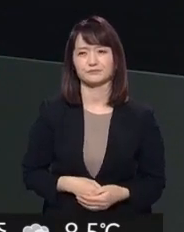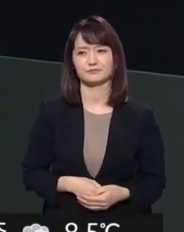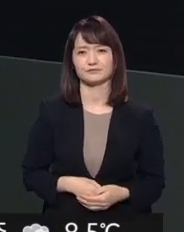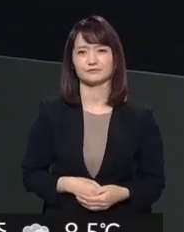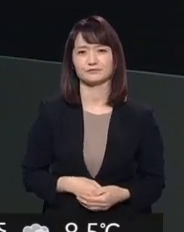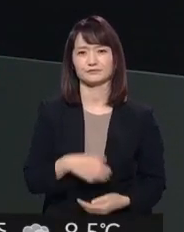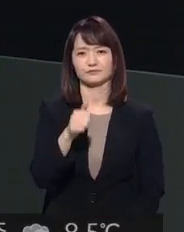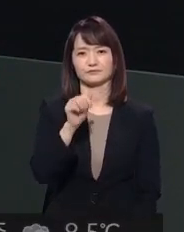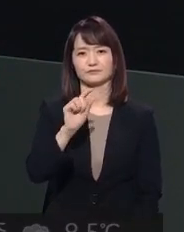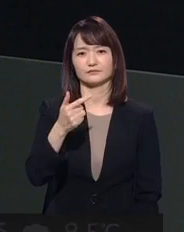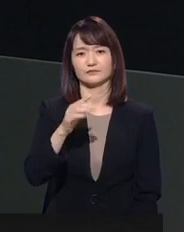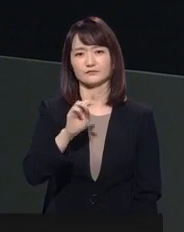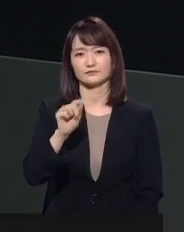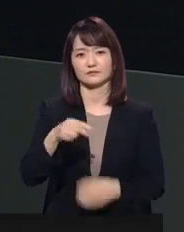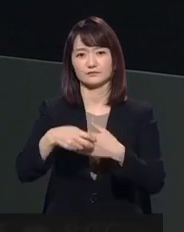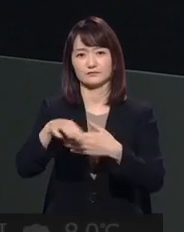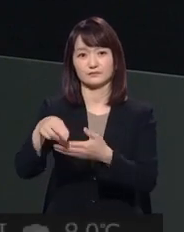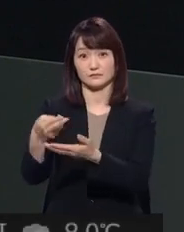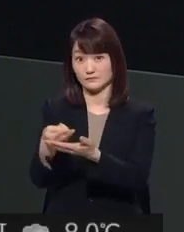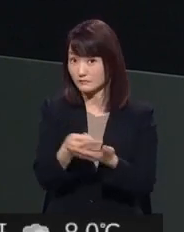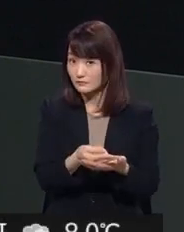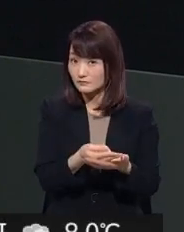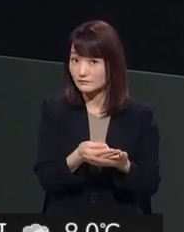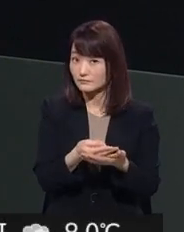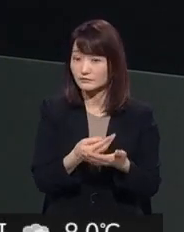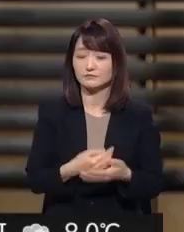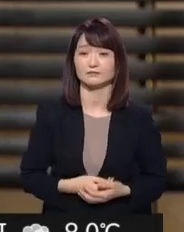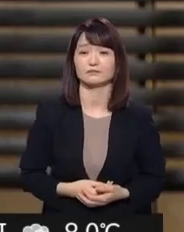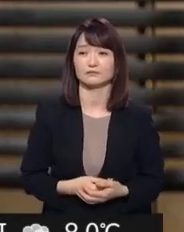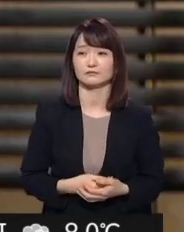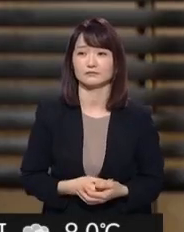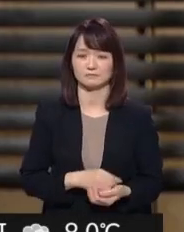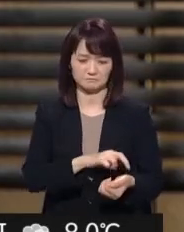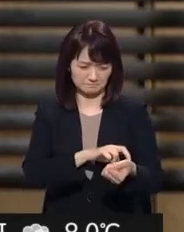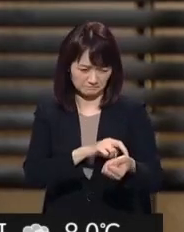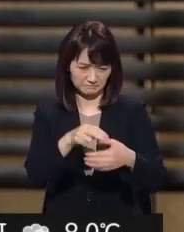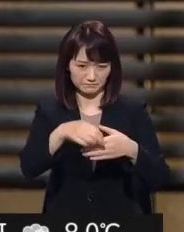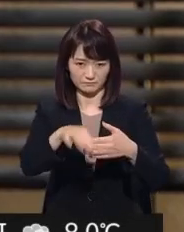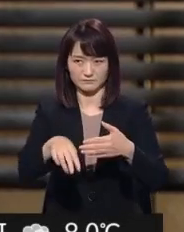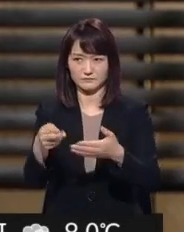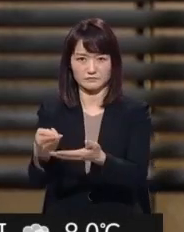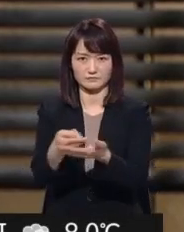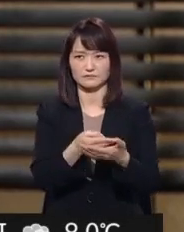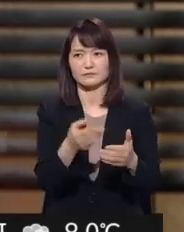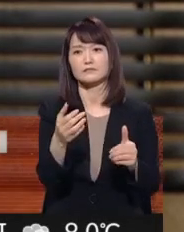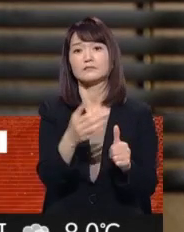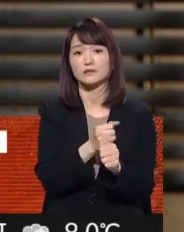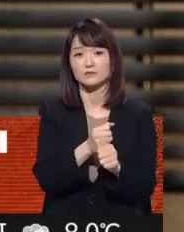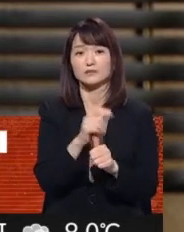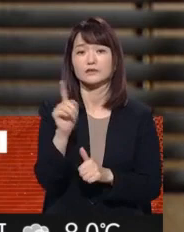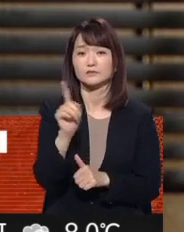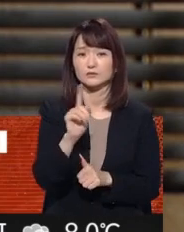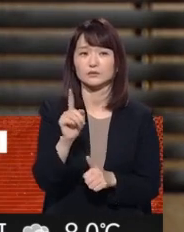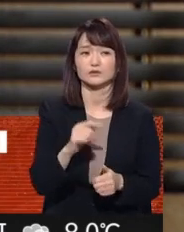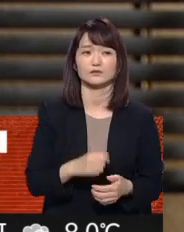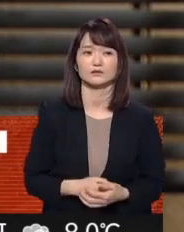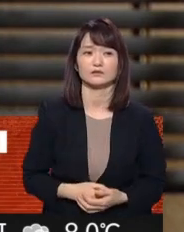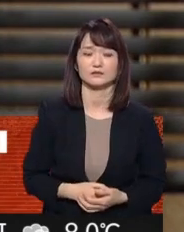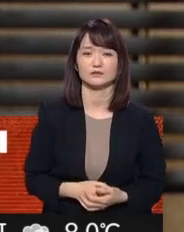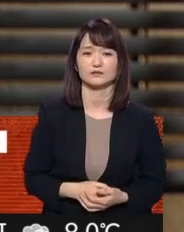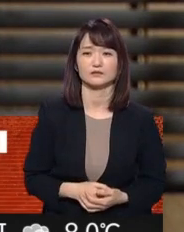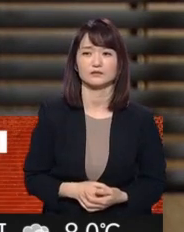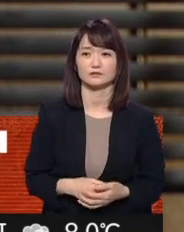한방병원 입원하겠다 그런 거 아니에요 또 아 저기서 한방병원 입원했으면 잡히죠 아 그게 무슨 뜻이냐면 일단